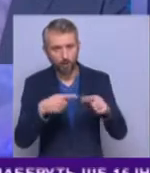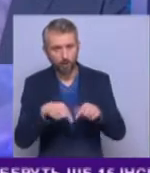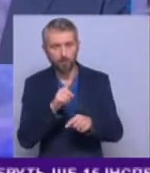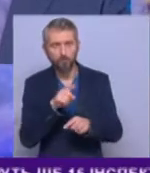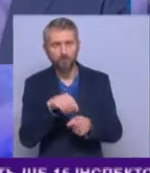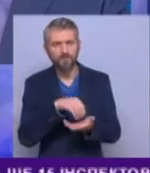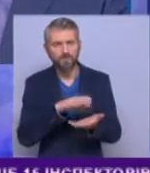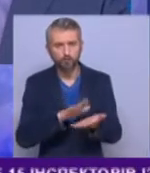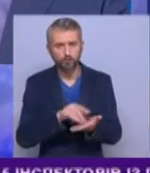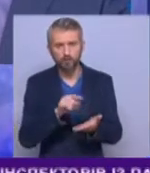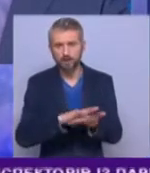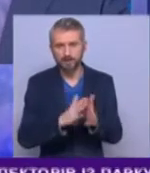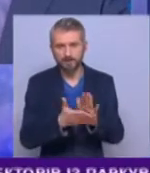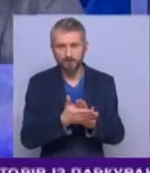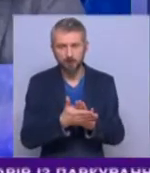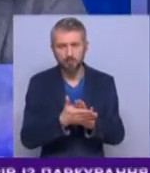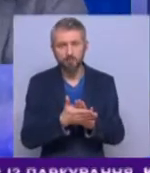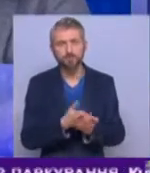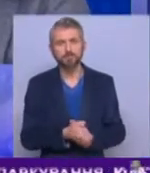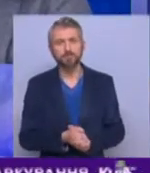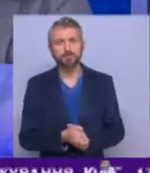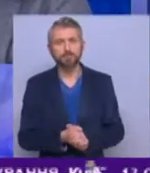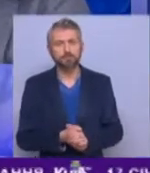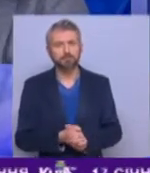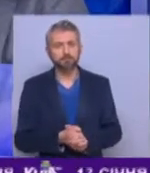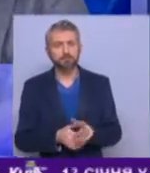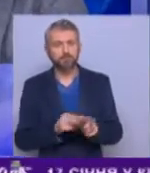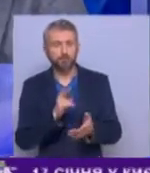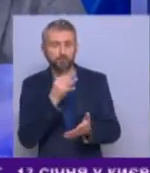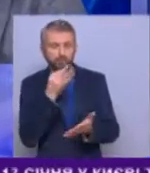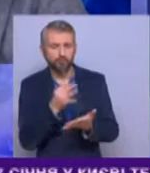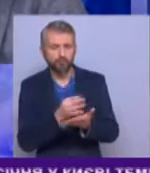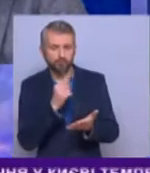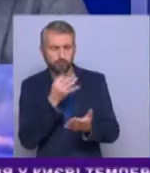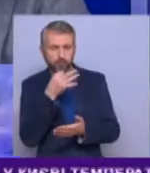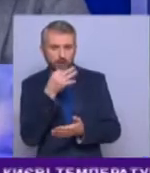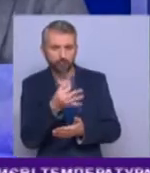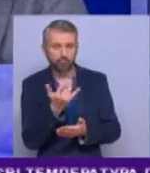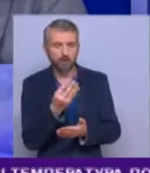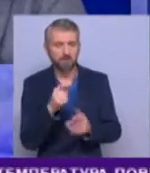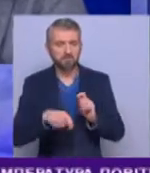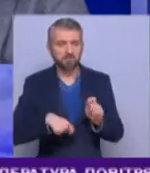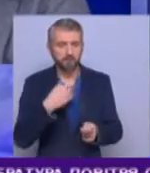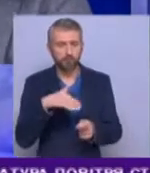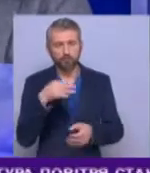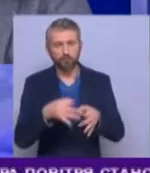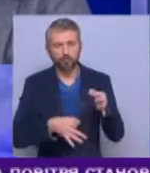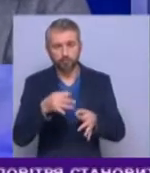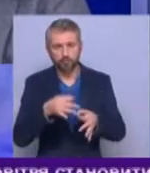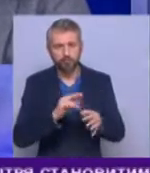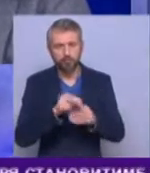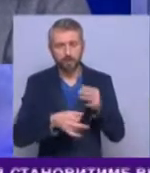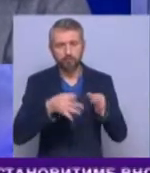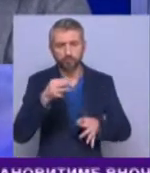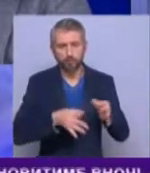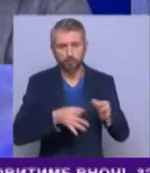вони фіксують даний стан, балансоутримуючи нараховують суми збитків, і тоді вже в судовому процесі через суд